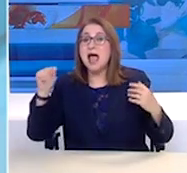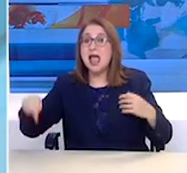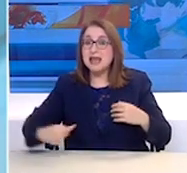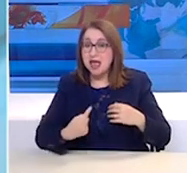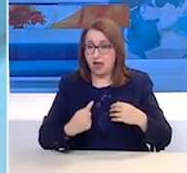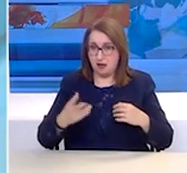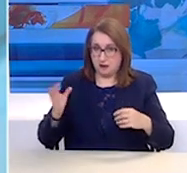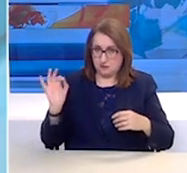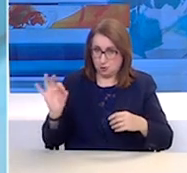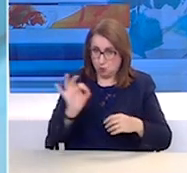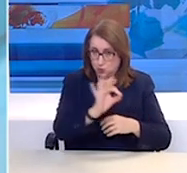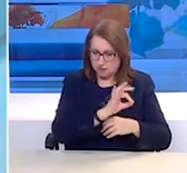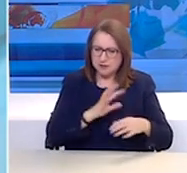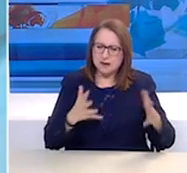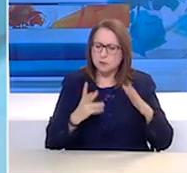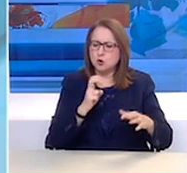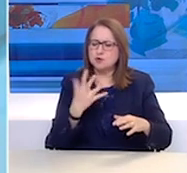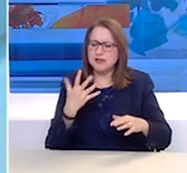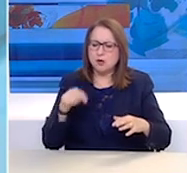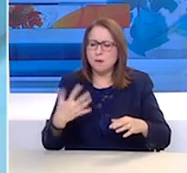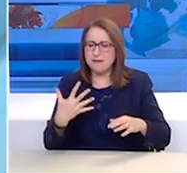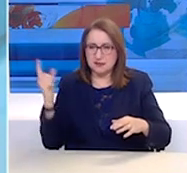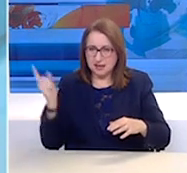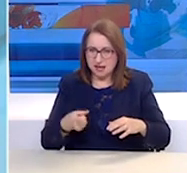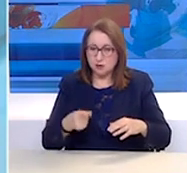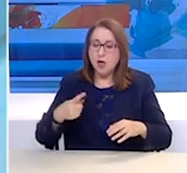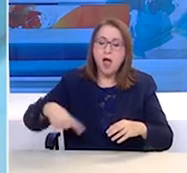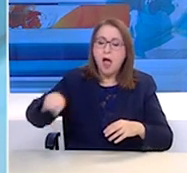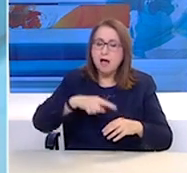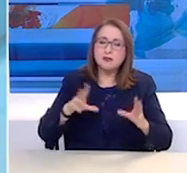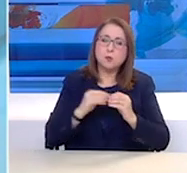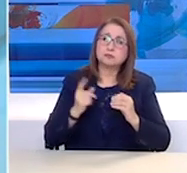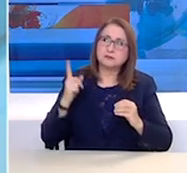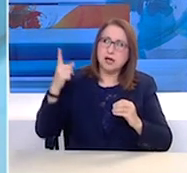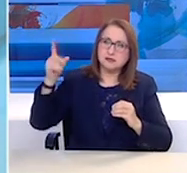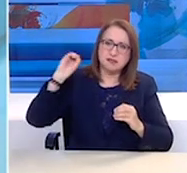το 25,5%, θεωρούνται σχετιζόμενα με ταξίδι από το εξωτερικό.